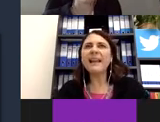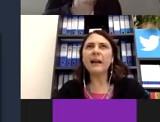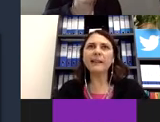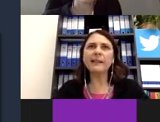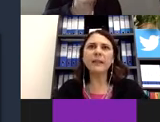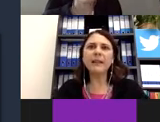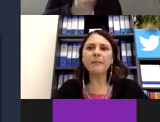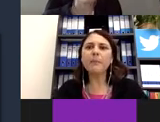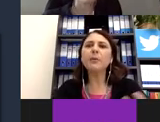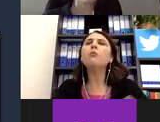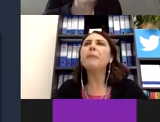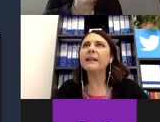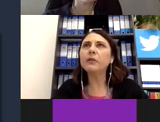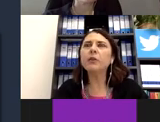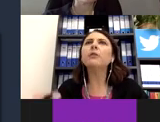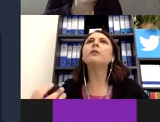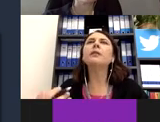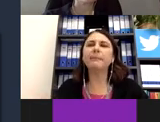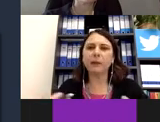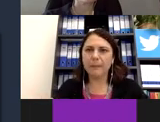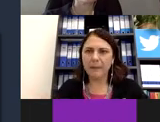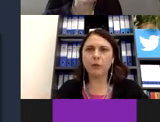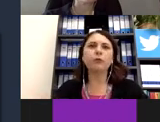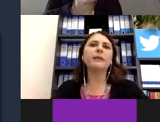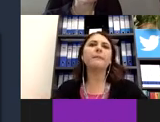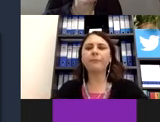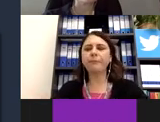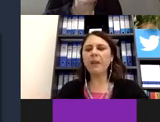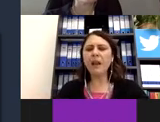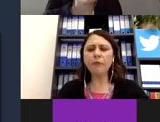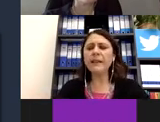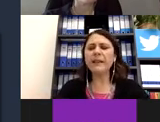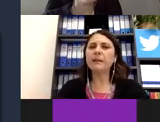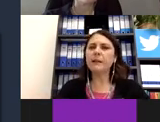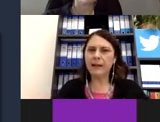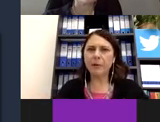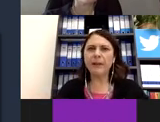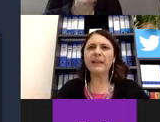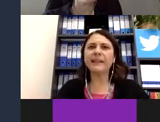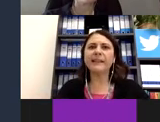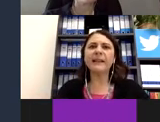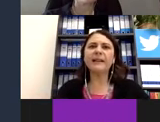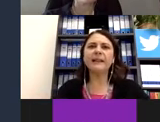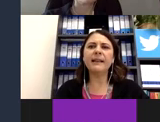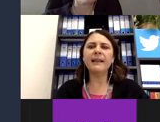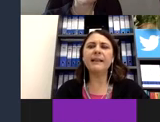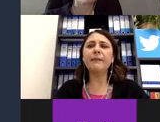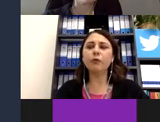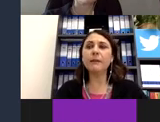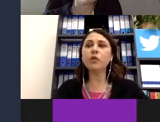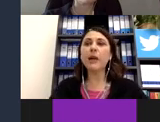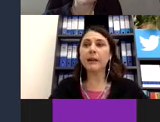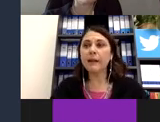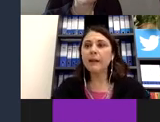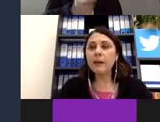delinearsi come dei veri e propri competitor rispetto al premier Conte. Quindi la provenienza del del della